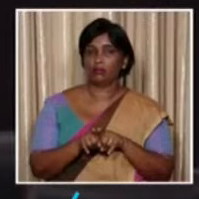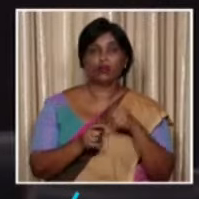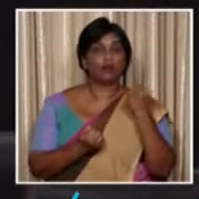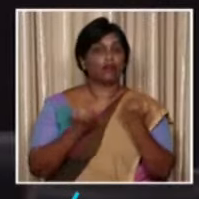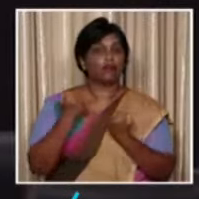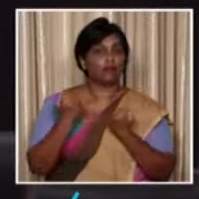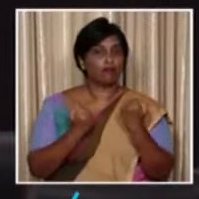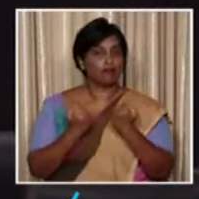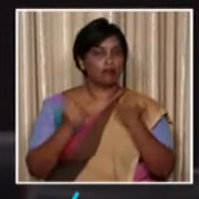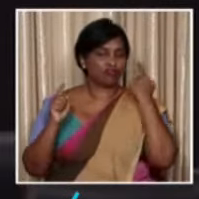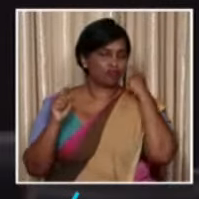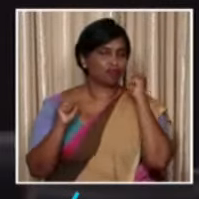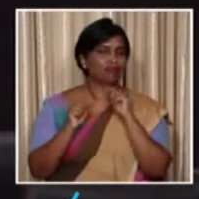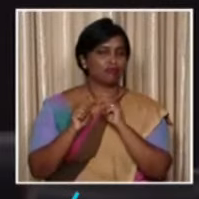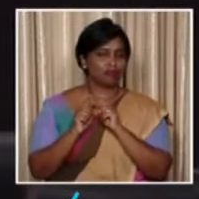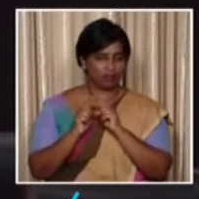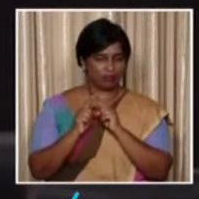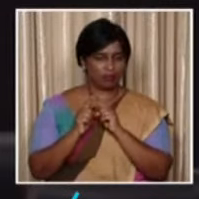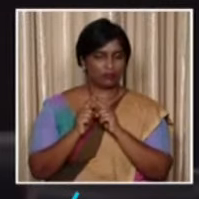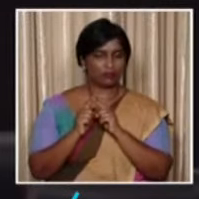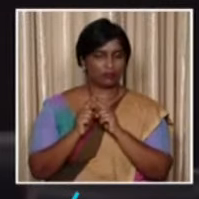वाहनयक संबंधव